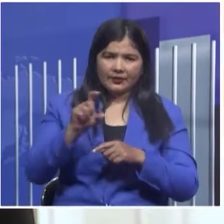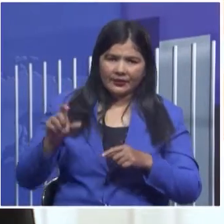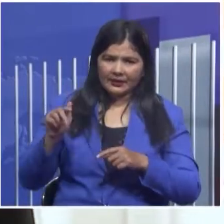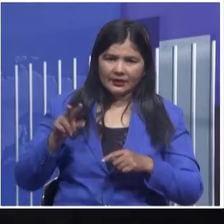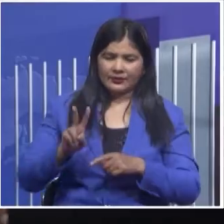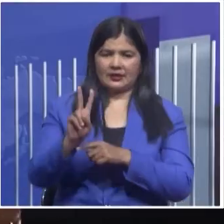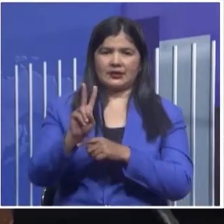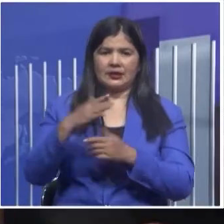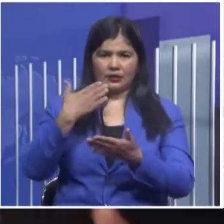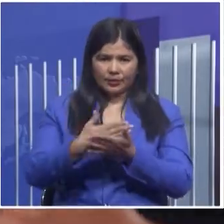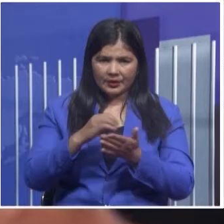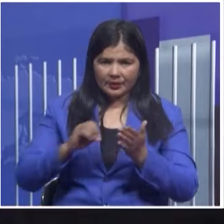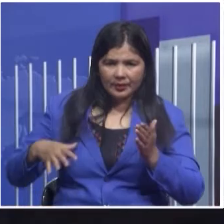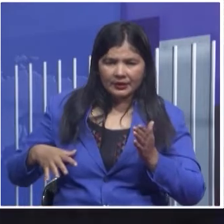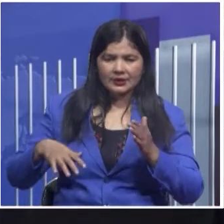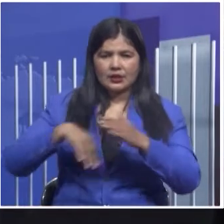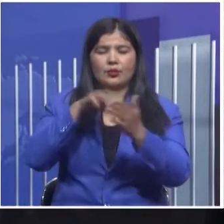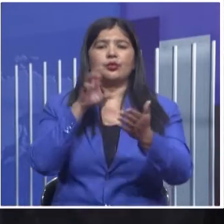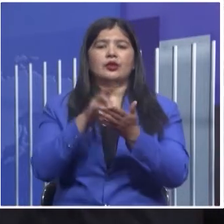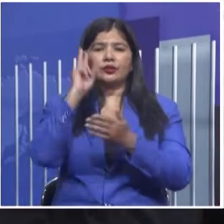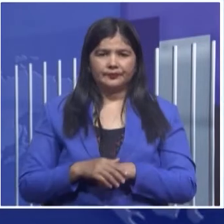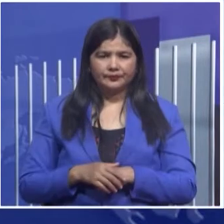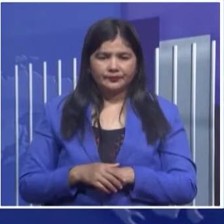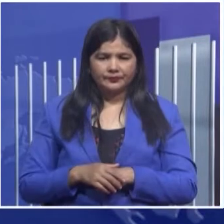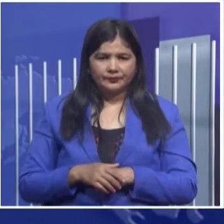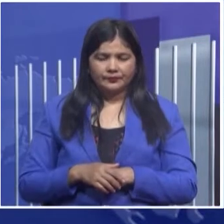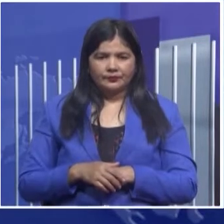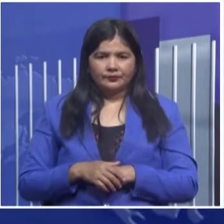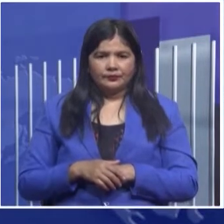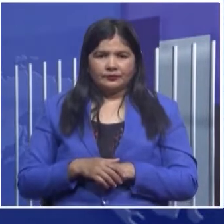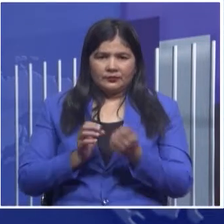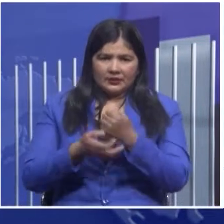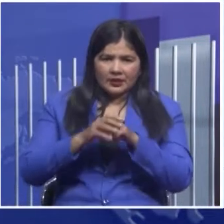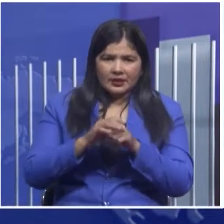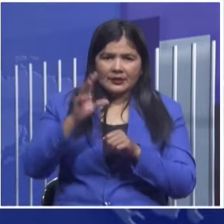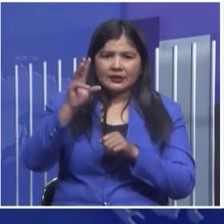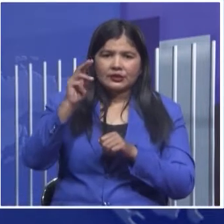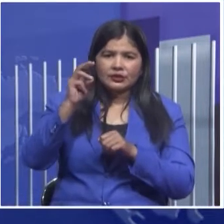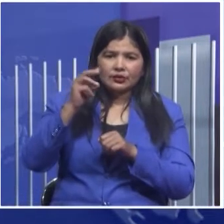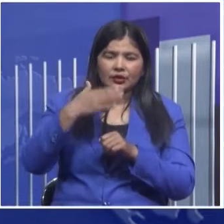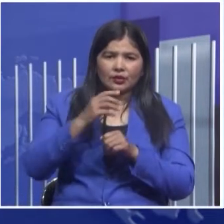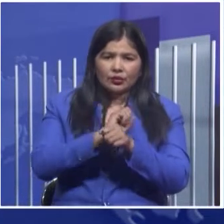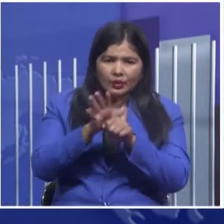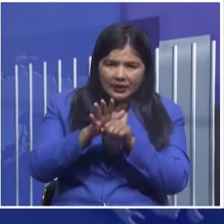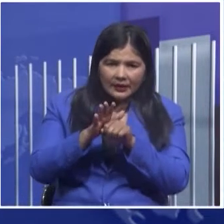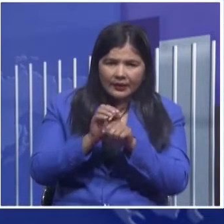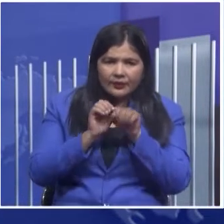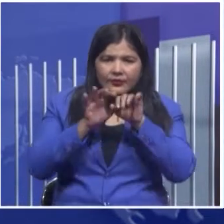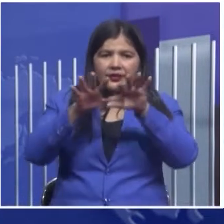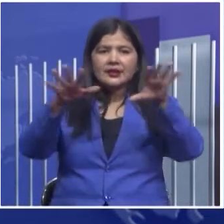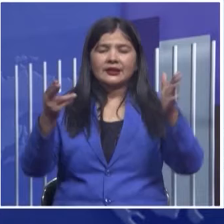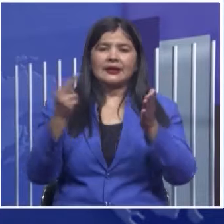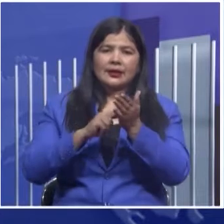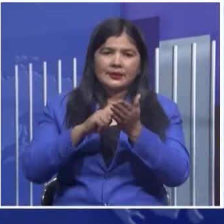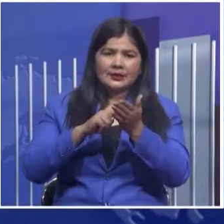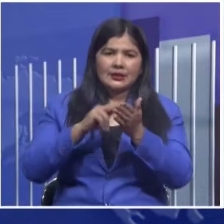नेपाल टेलिभिजन, लुम्बिनी प्रदेश, बुटवल, रूपन्देही। देशमा तेस्रो लहरको कोरोना महामारी फैलिन थालेसँगै कर्णाली